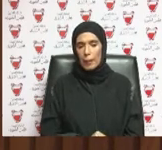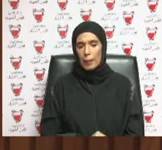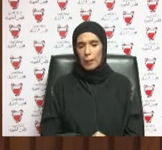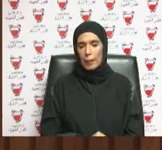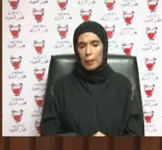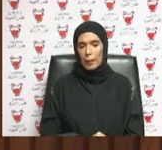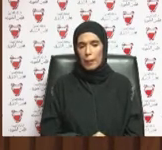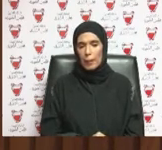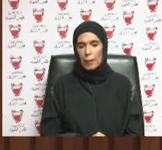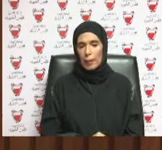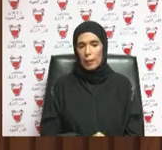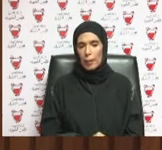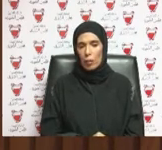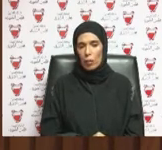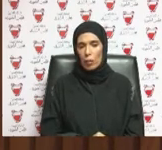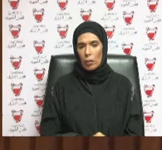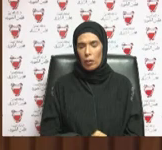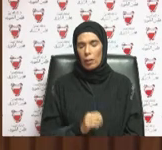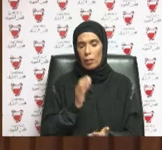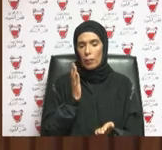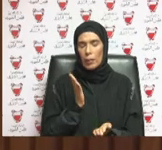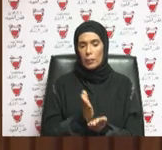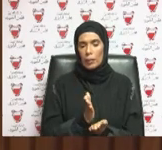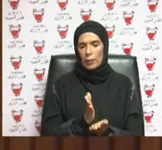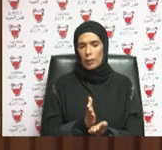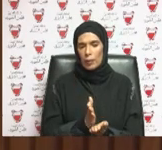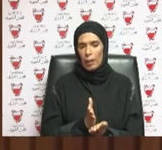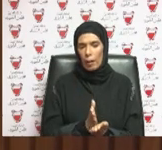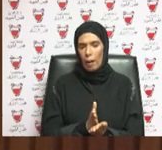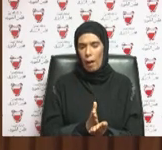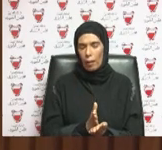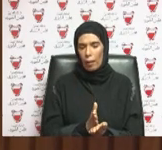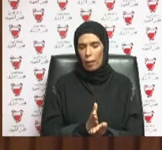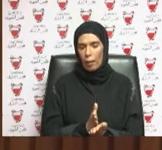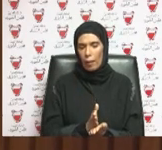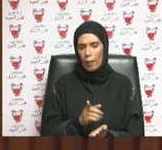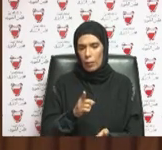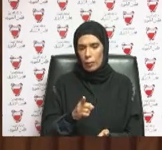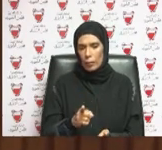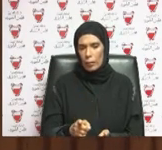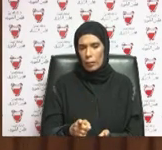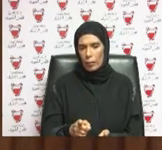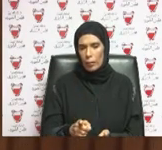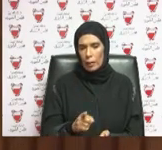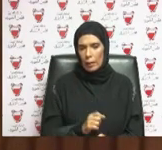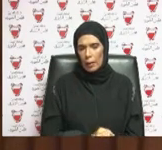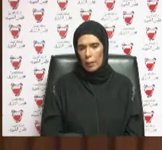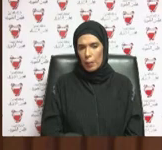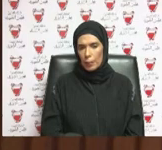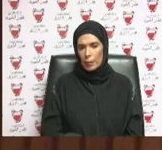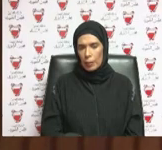نعم، إنه الحق الذي لا مراء فيه ولا حيلة معه ولا